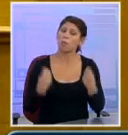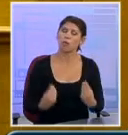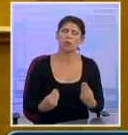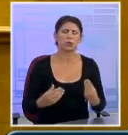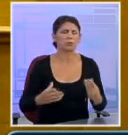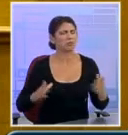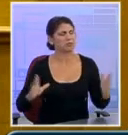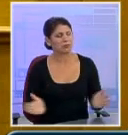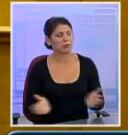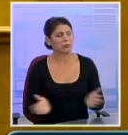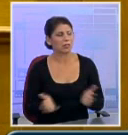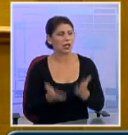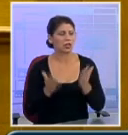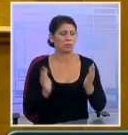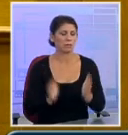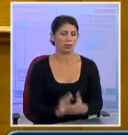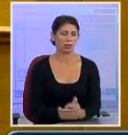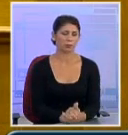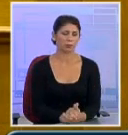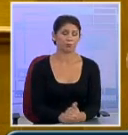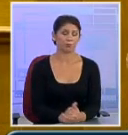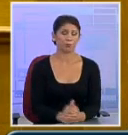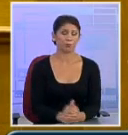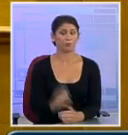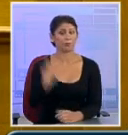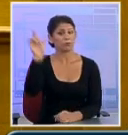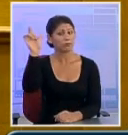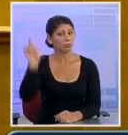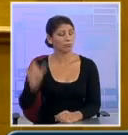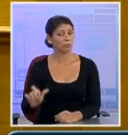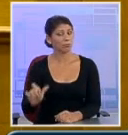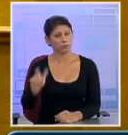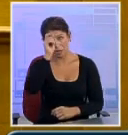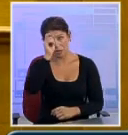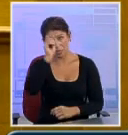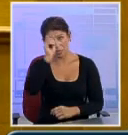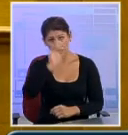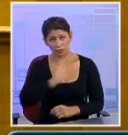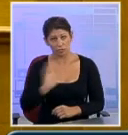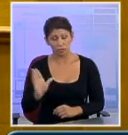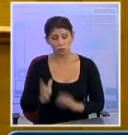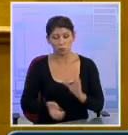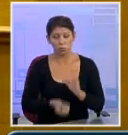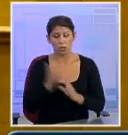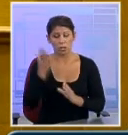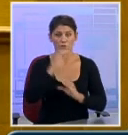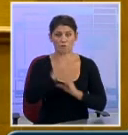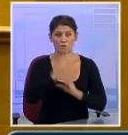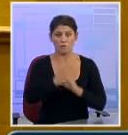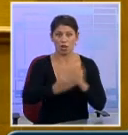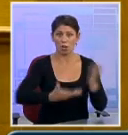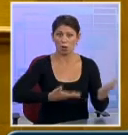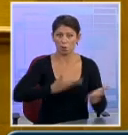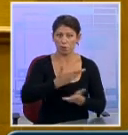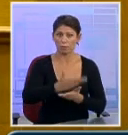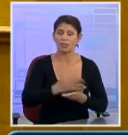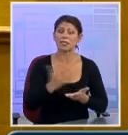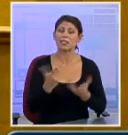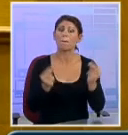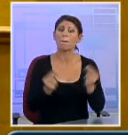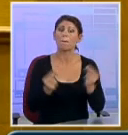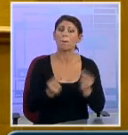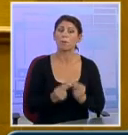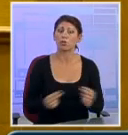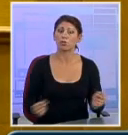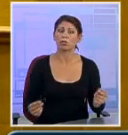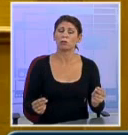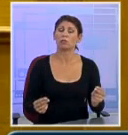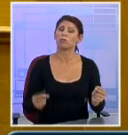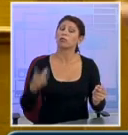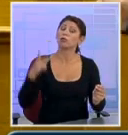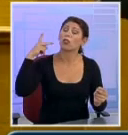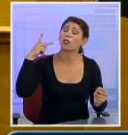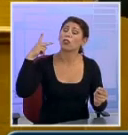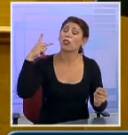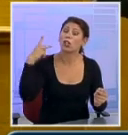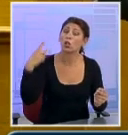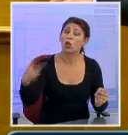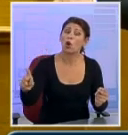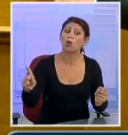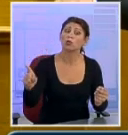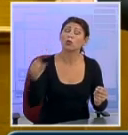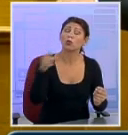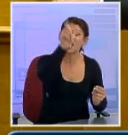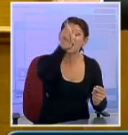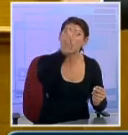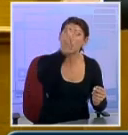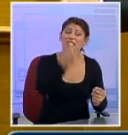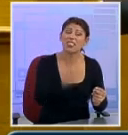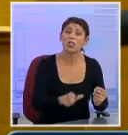κρίση εμπιστοσύνης. Διαβάστε το προσχέδιο. Εσείς προκαλέσατε φυγή καταθέσεων, εσείς προκαλέσατε το κλείσιμο των τραπεζών,